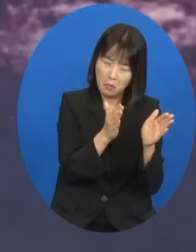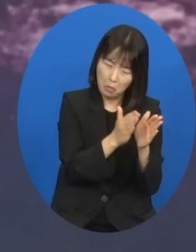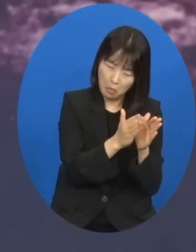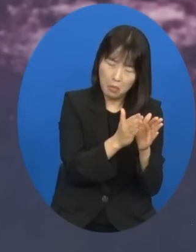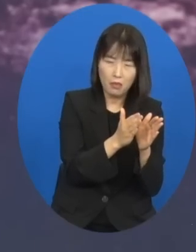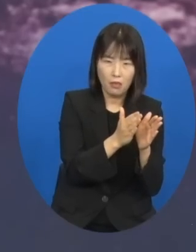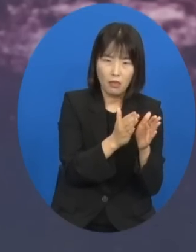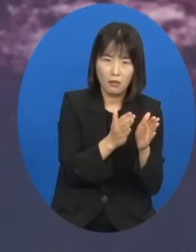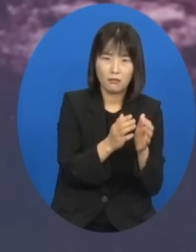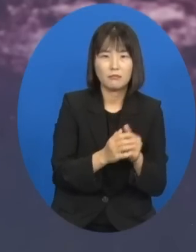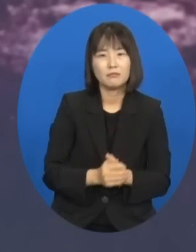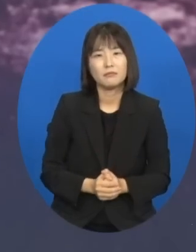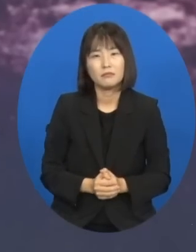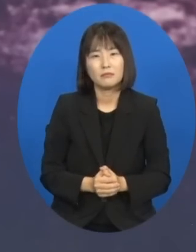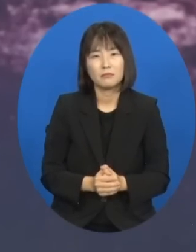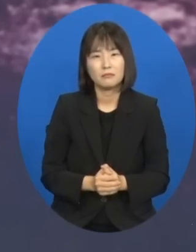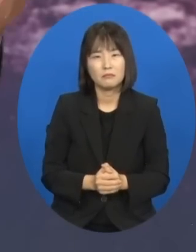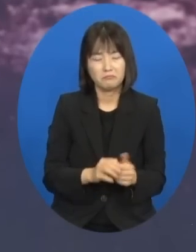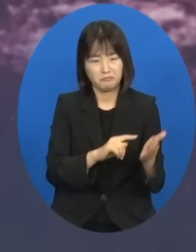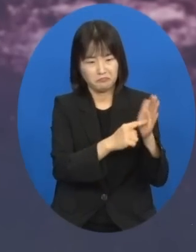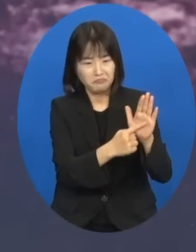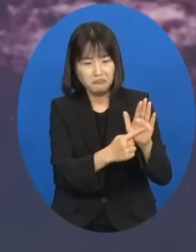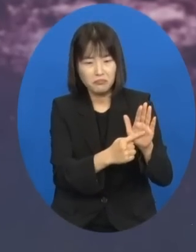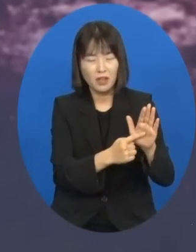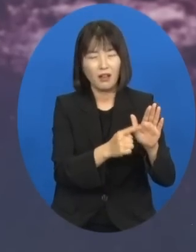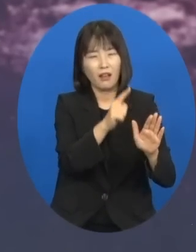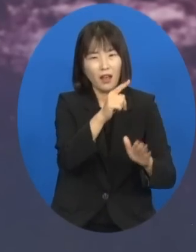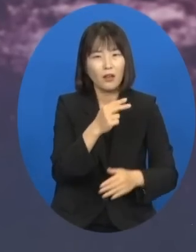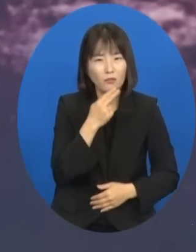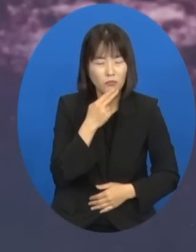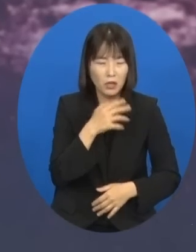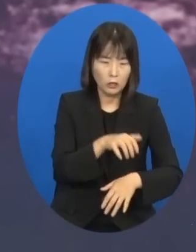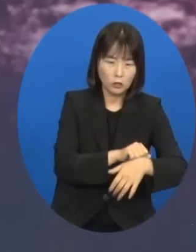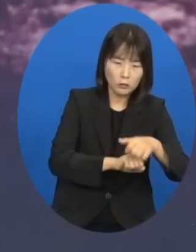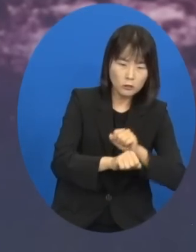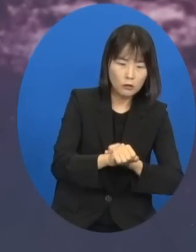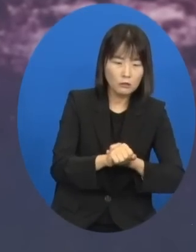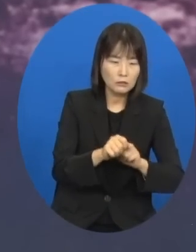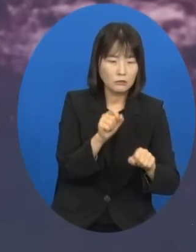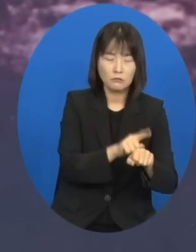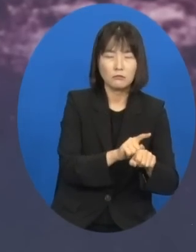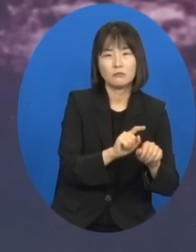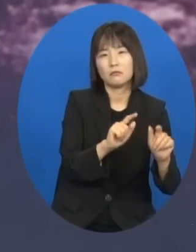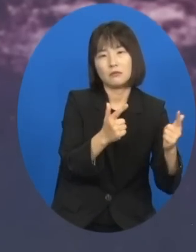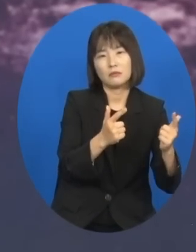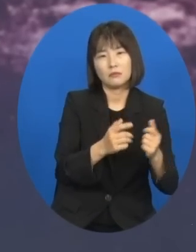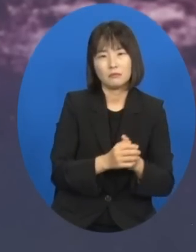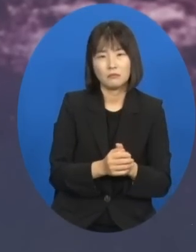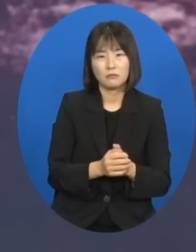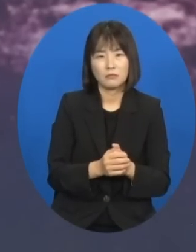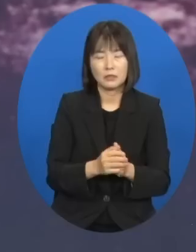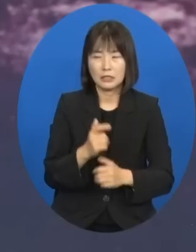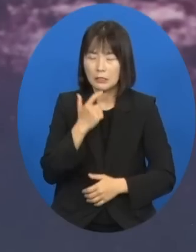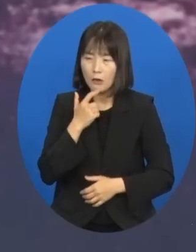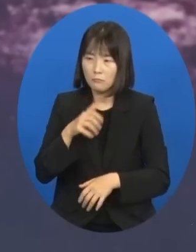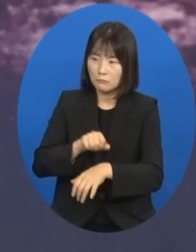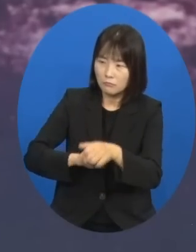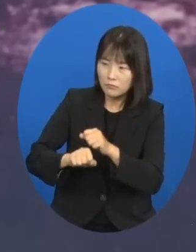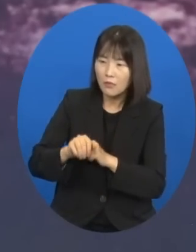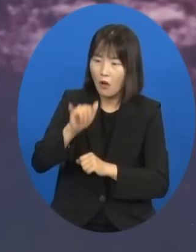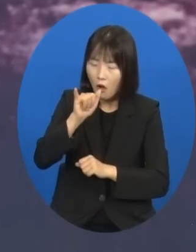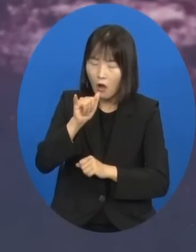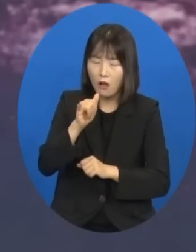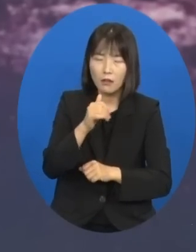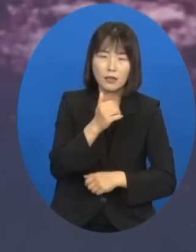사람이죠. 그는 뭔가 적극적인 사람도 아닙니다. 뭔가 막 추구하는 사람도 아니에요. 야곱은 막 추구하잖아요. 이삭은 그러지도